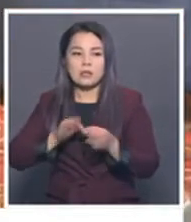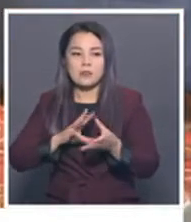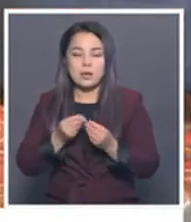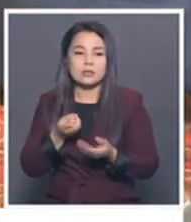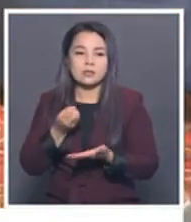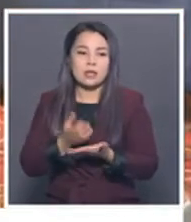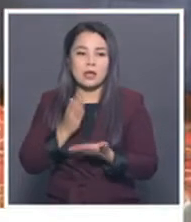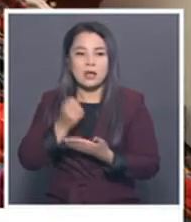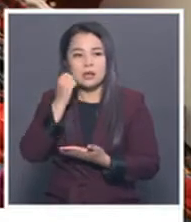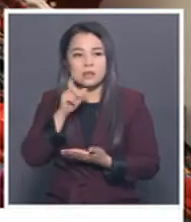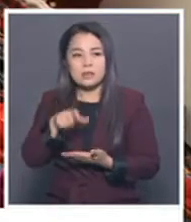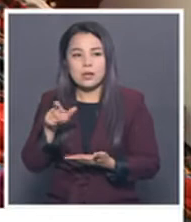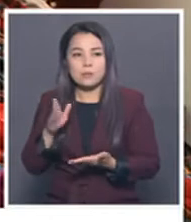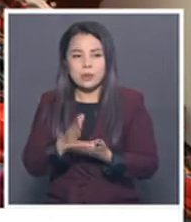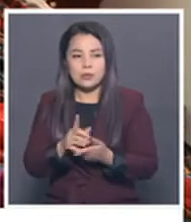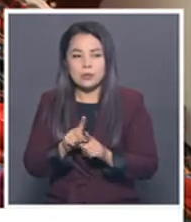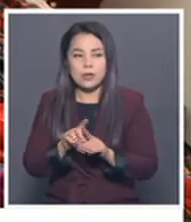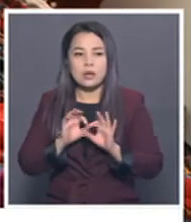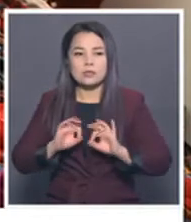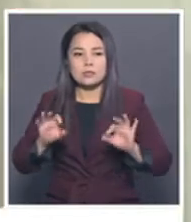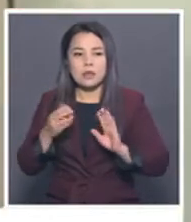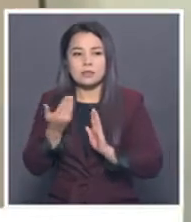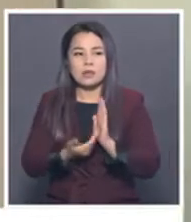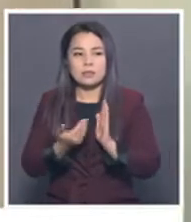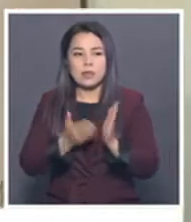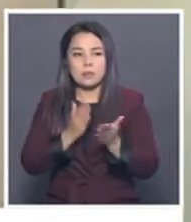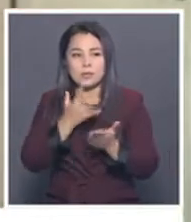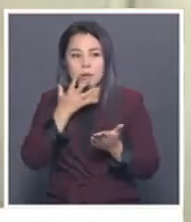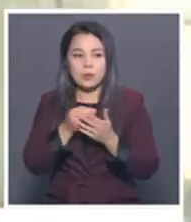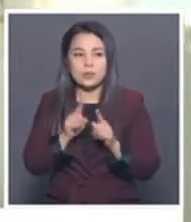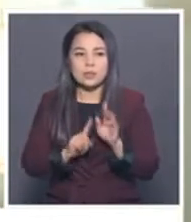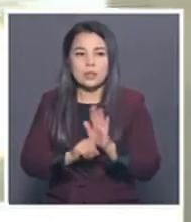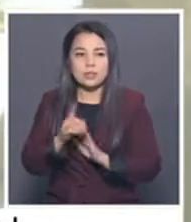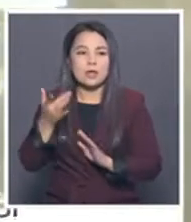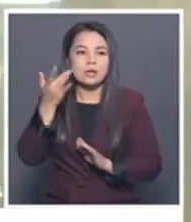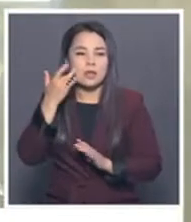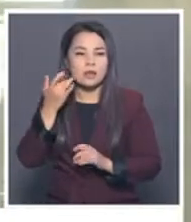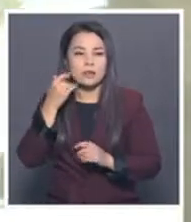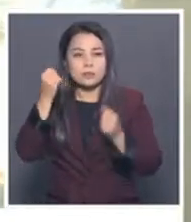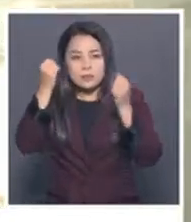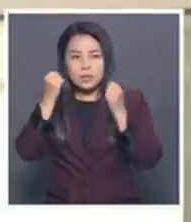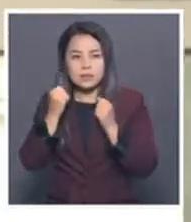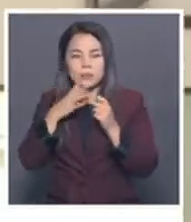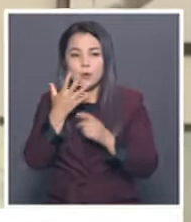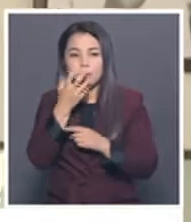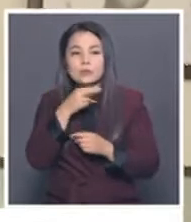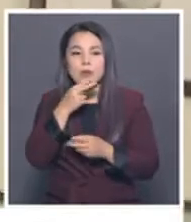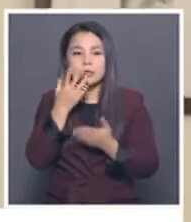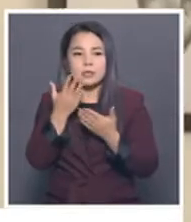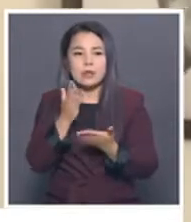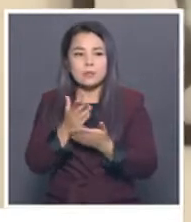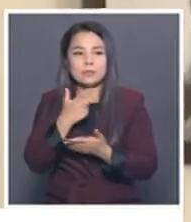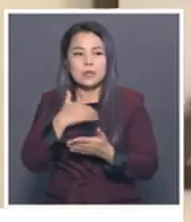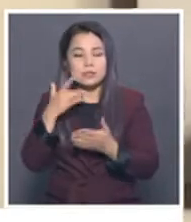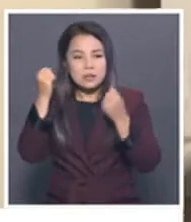қазыналы қарттыкі, Құран емес, мақсаттар түсіндірмесі дейді. Өзінің басынан тастамай киген десек те болады, мұны фотосуретте де